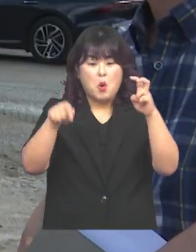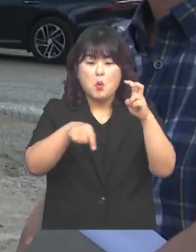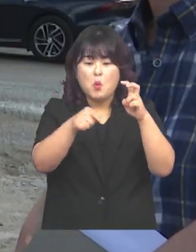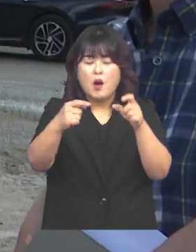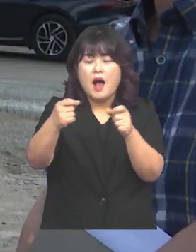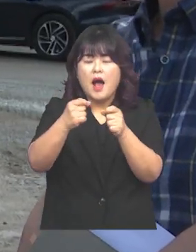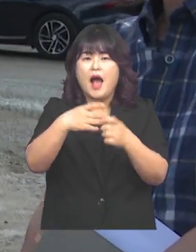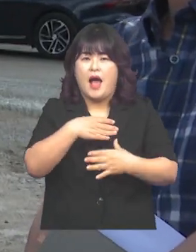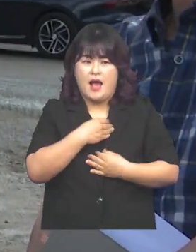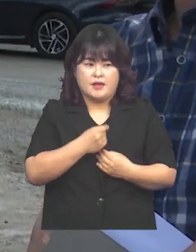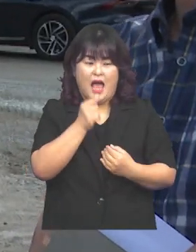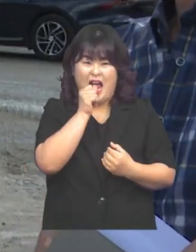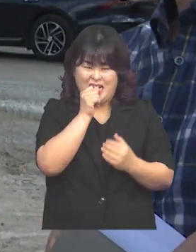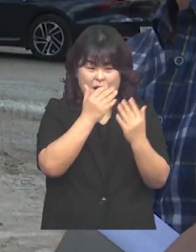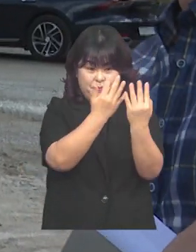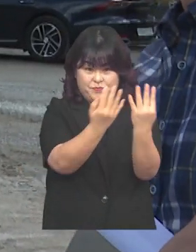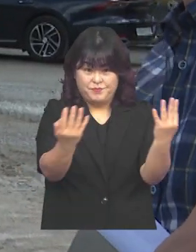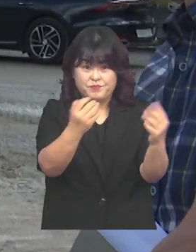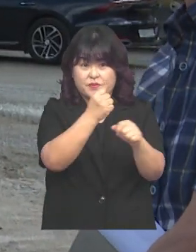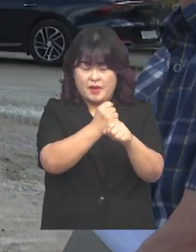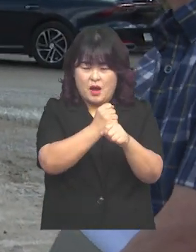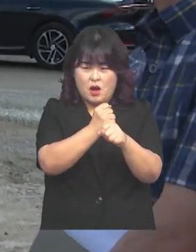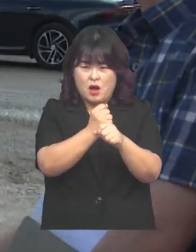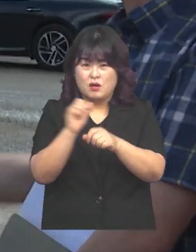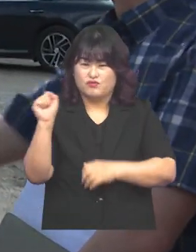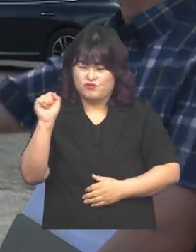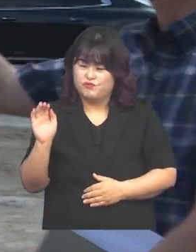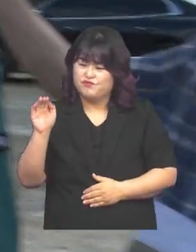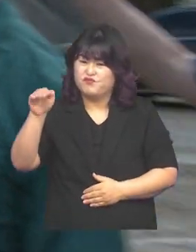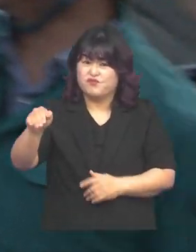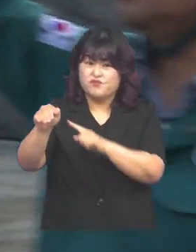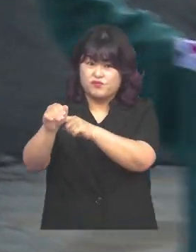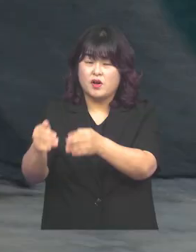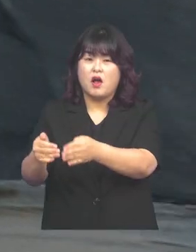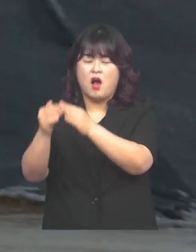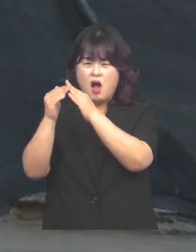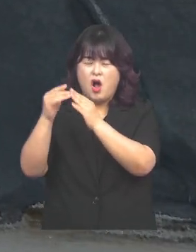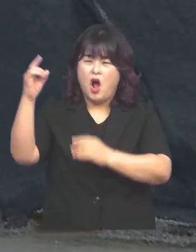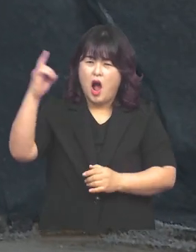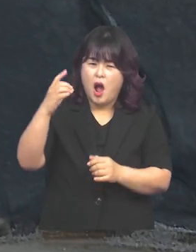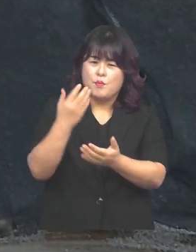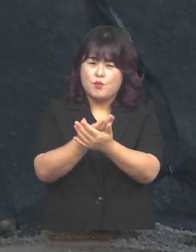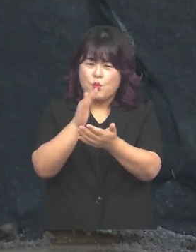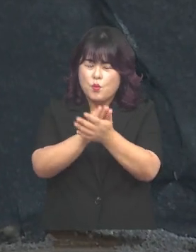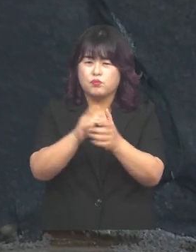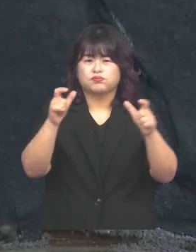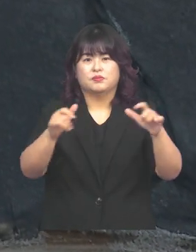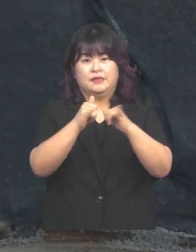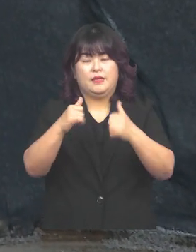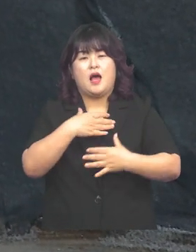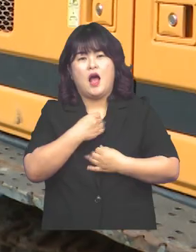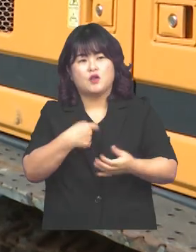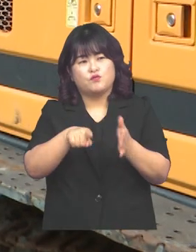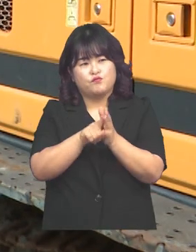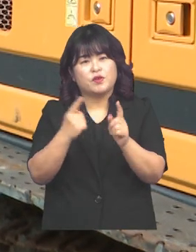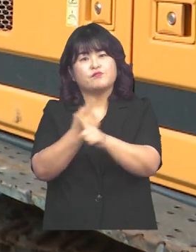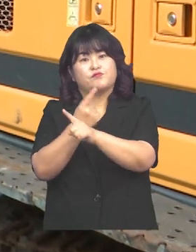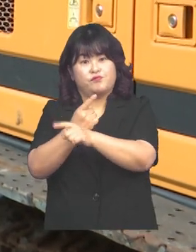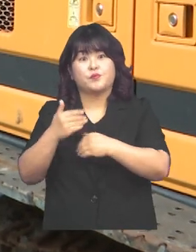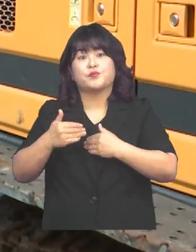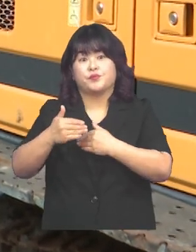안전 펜스 설치, 과속 방지턱 설치, 가로등 보수 등 시민 안전을 위한 조치를 병행하고